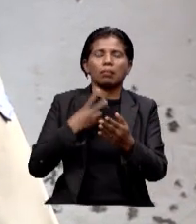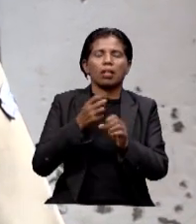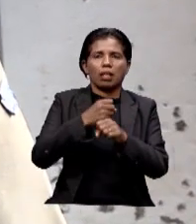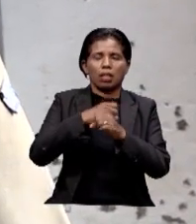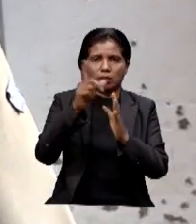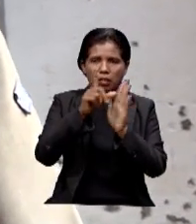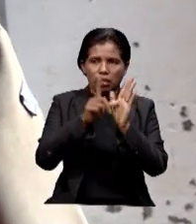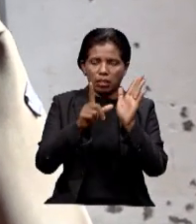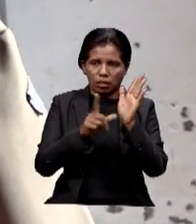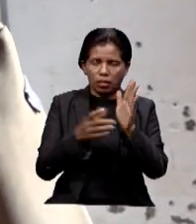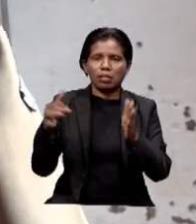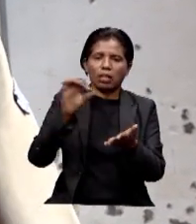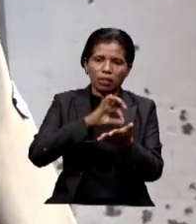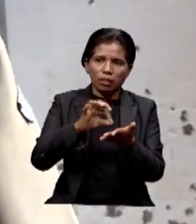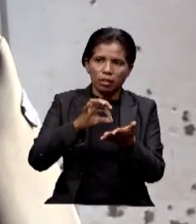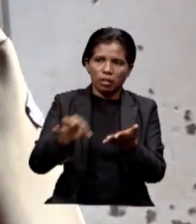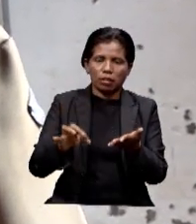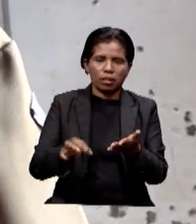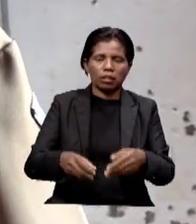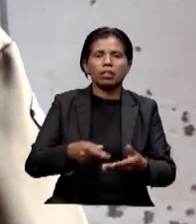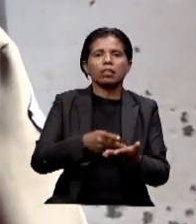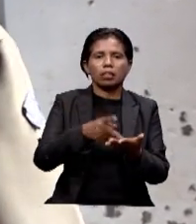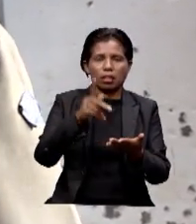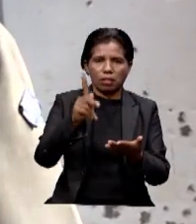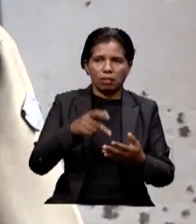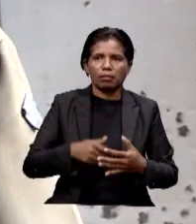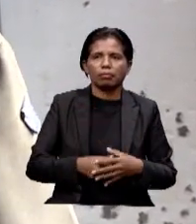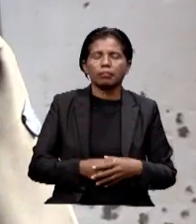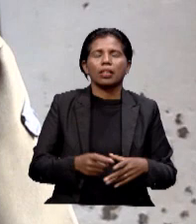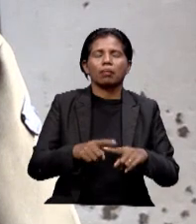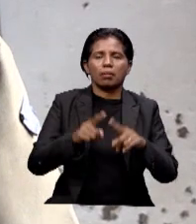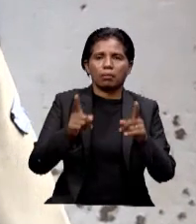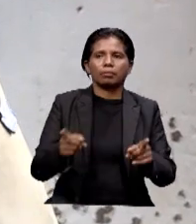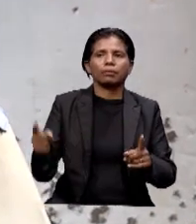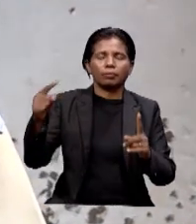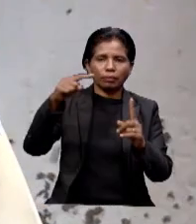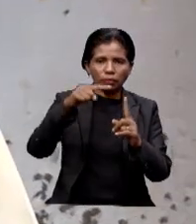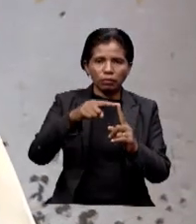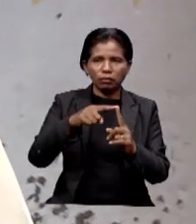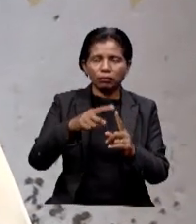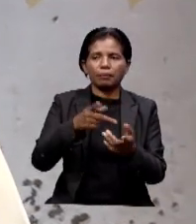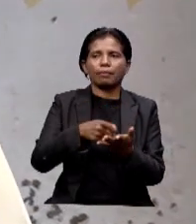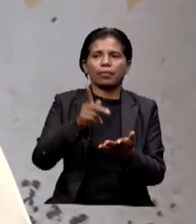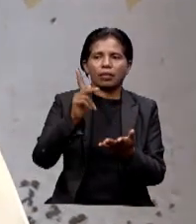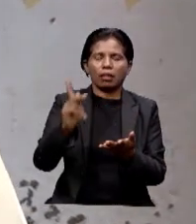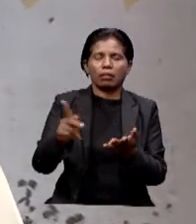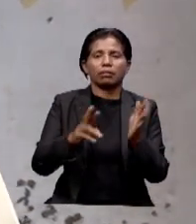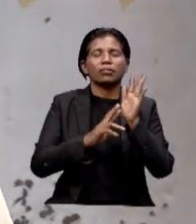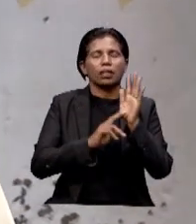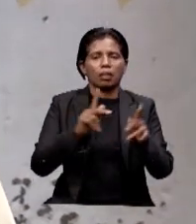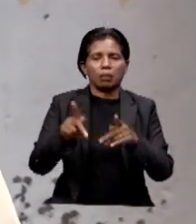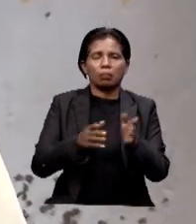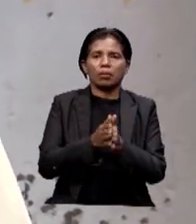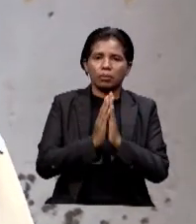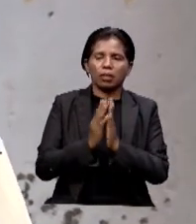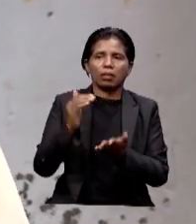e sira assina manualmente. Yeah, manualmente. Mas quando to pagamento, reclamação manual, né, quando